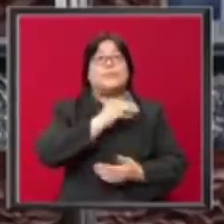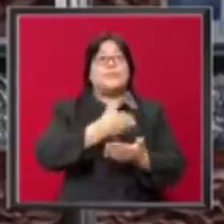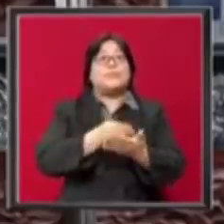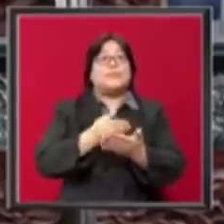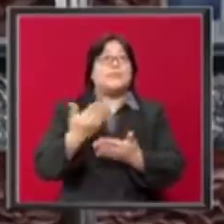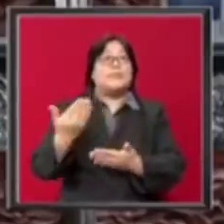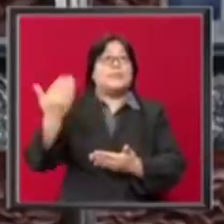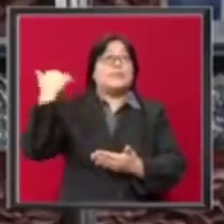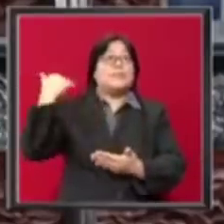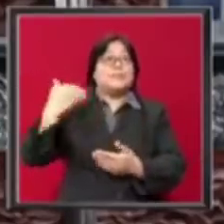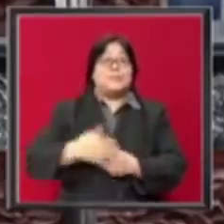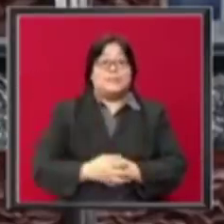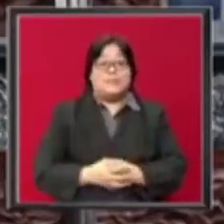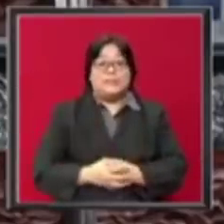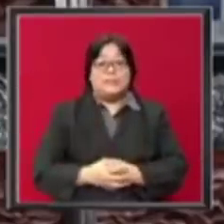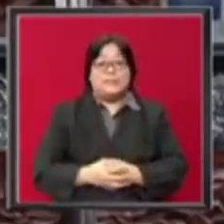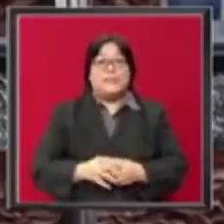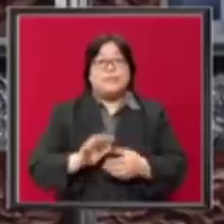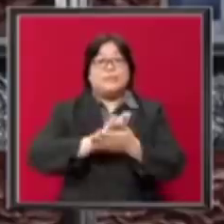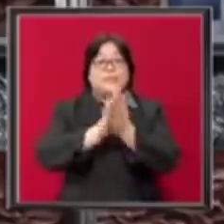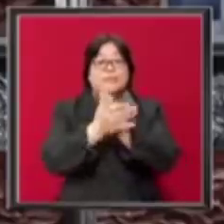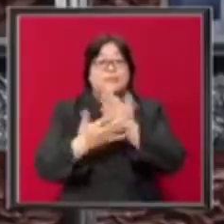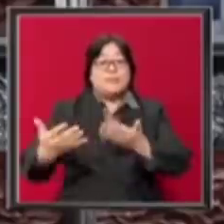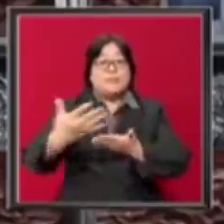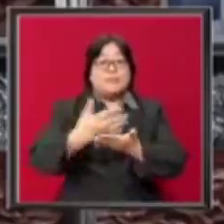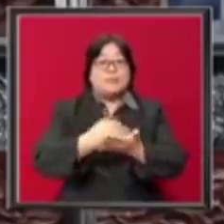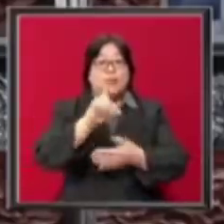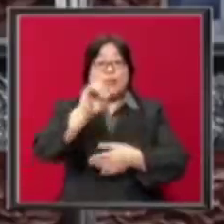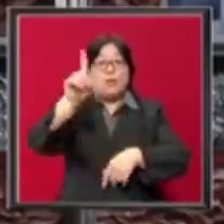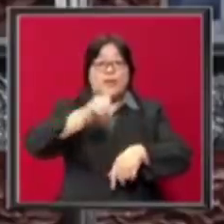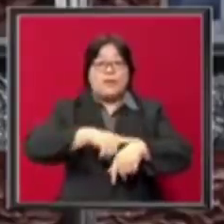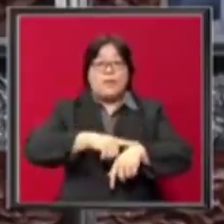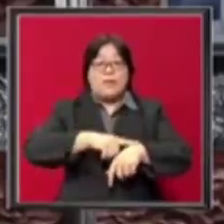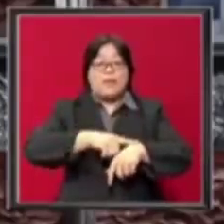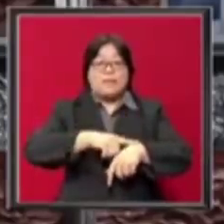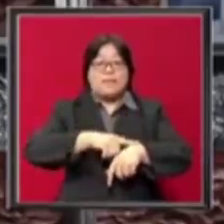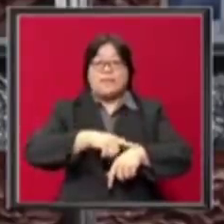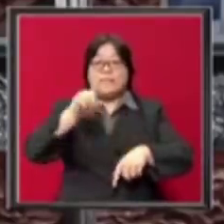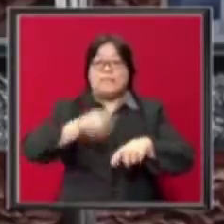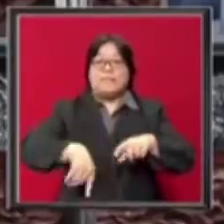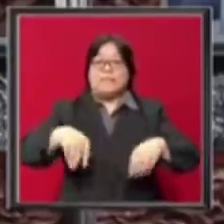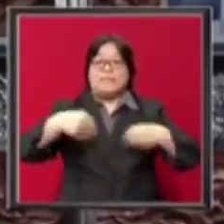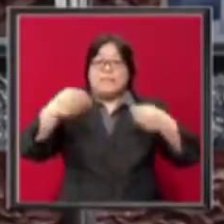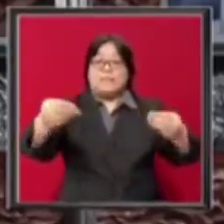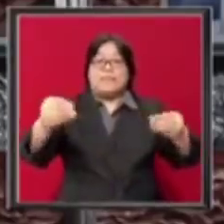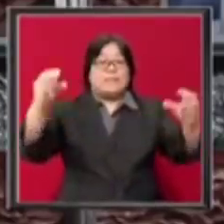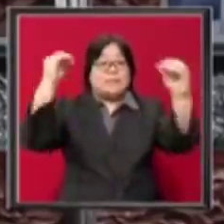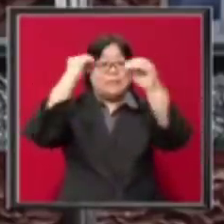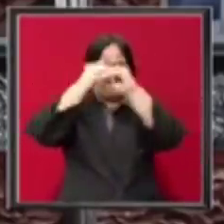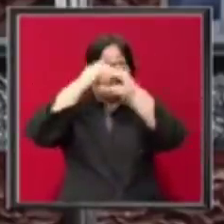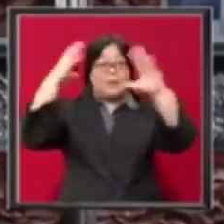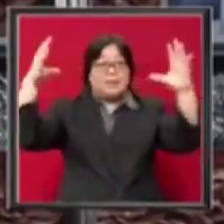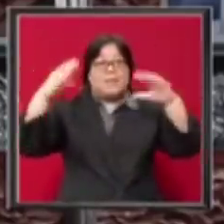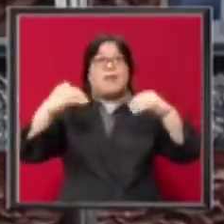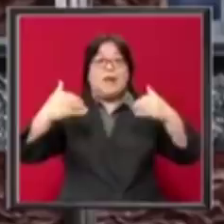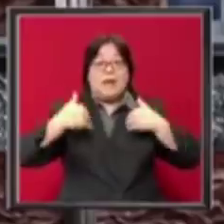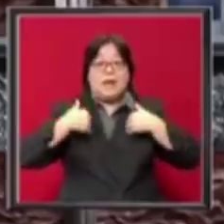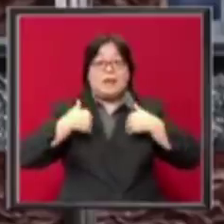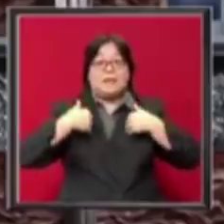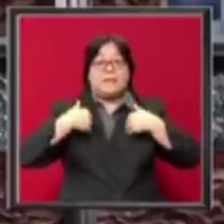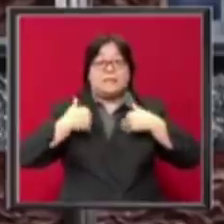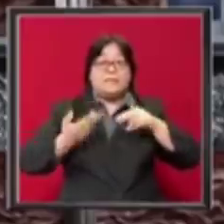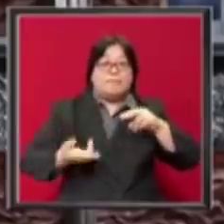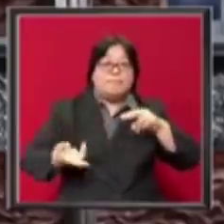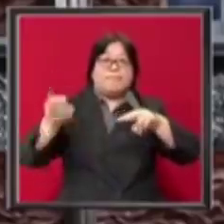yang lalu. Jadi pendapatan one off itu tidak boleh memberikan gambaran bahawa ada